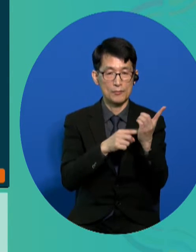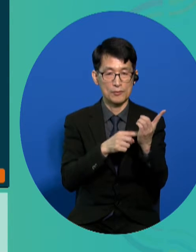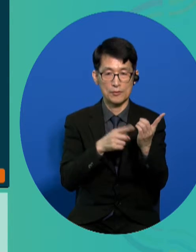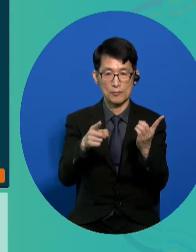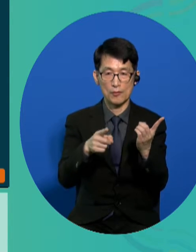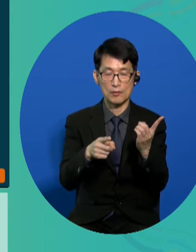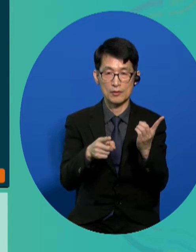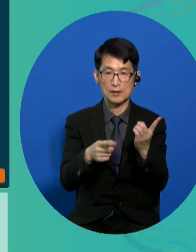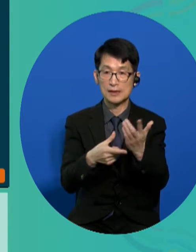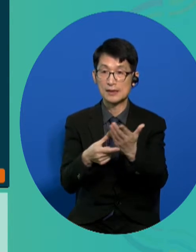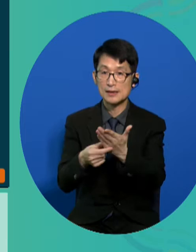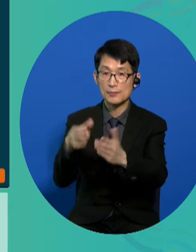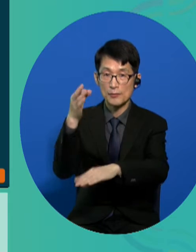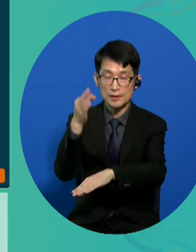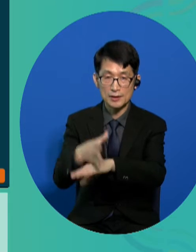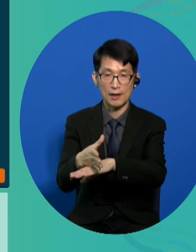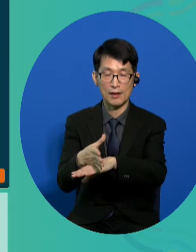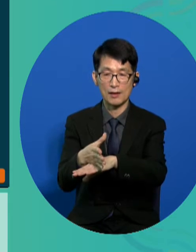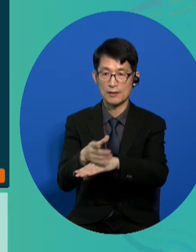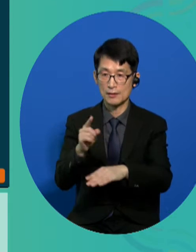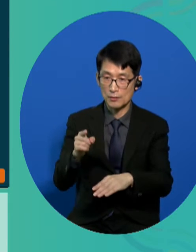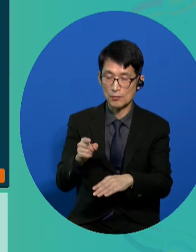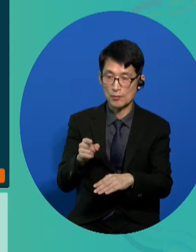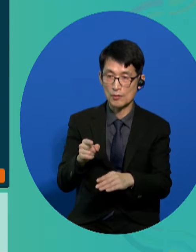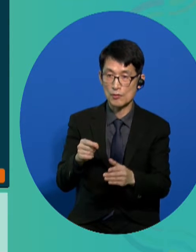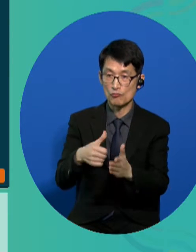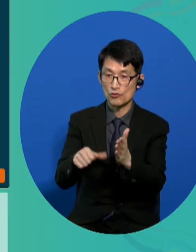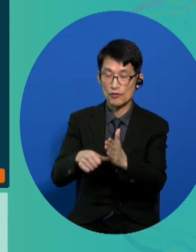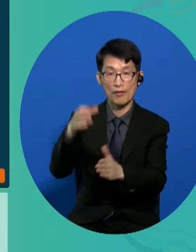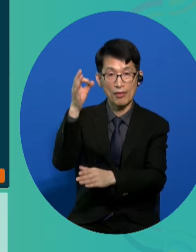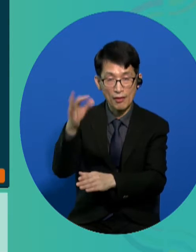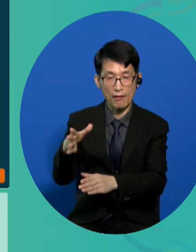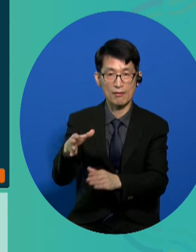스마트 카드, 터치스크린 또는 카드 판독기 등이 활용되고